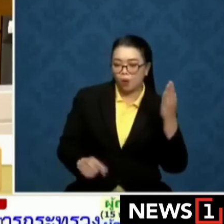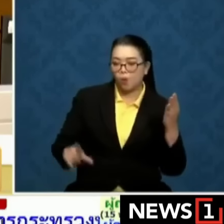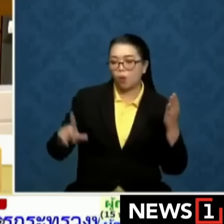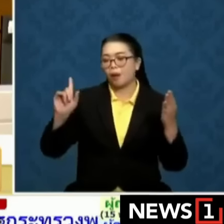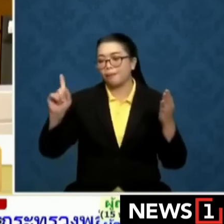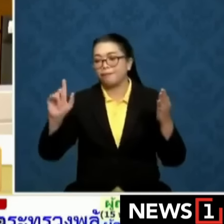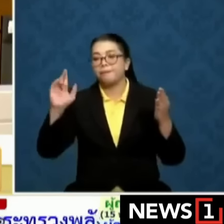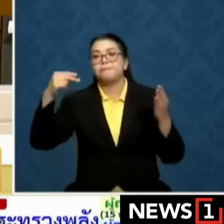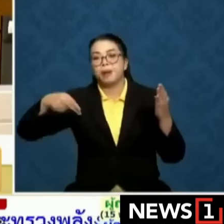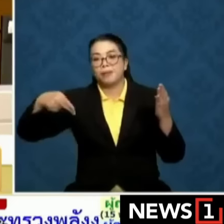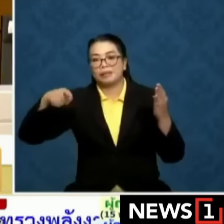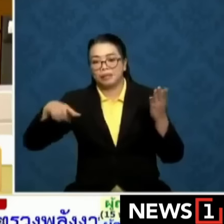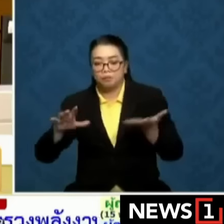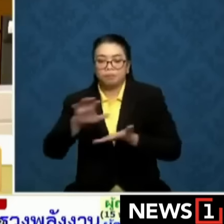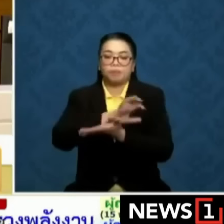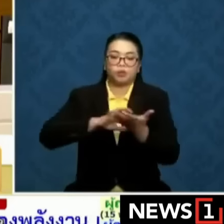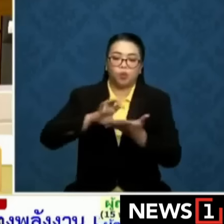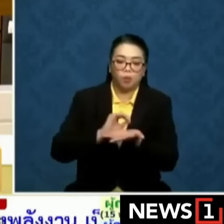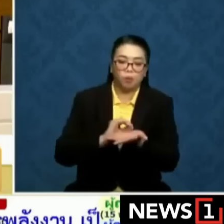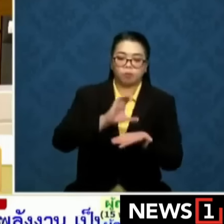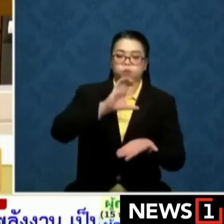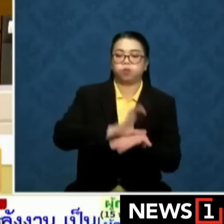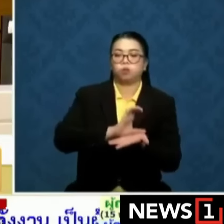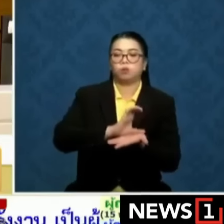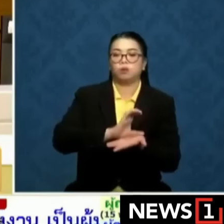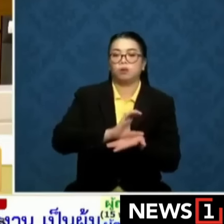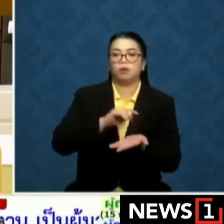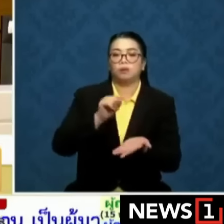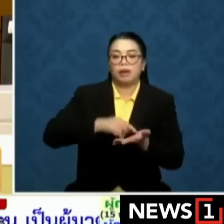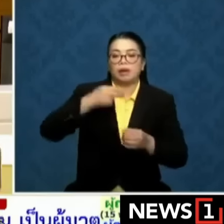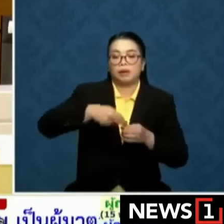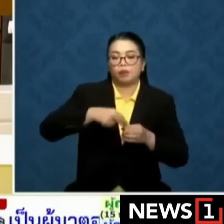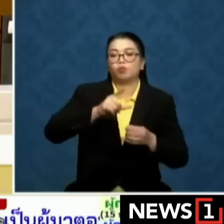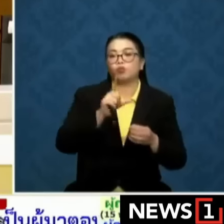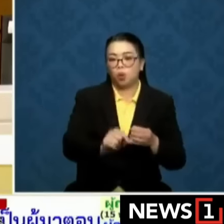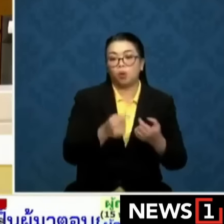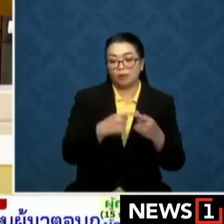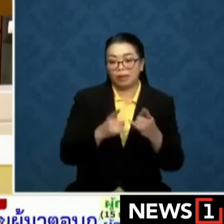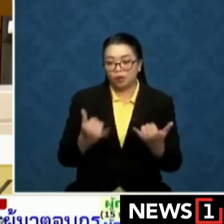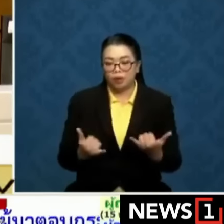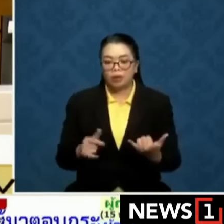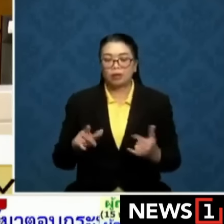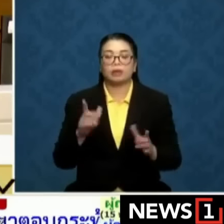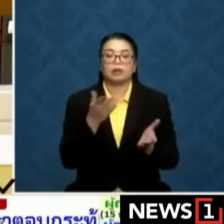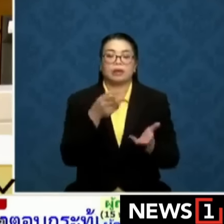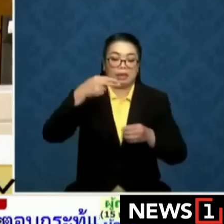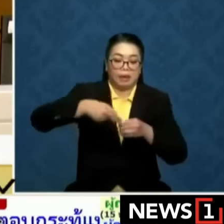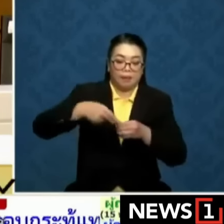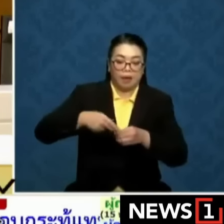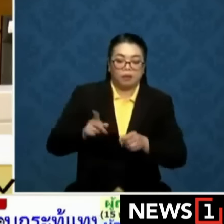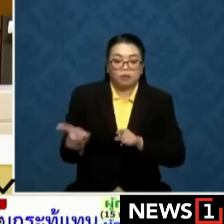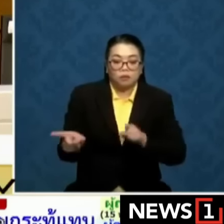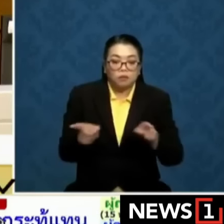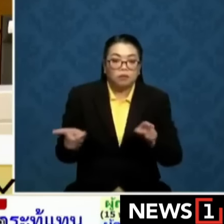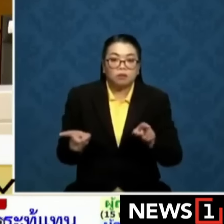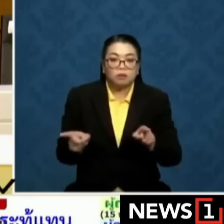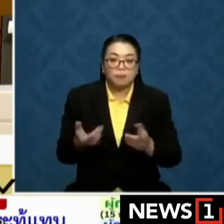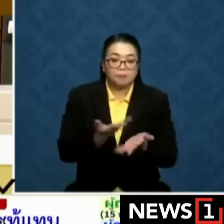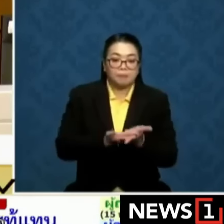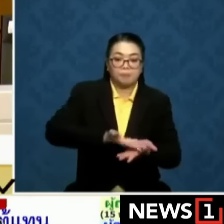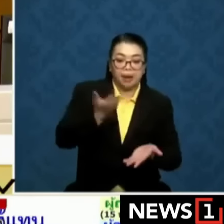ยู่ในความพอดีปัจจุบันมี3ประเทศเก็บภาษีสรรพสามิตไทยเก็บเกือบ6บาทสิงคโปร์เก็บ5บาท54เวียดนามเก็บบาท